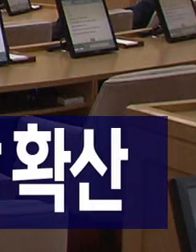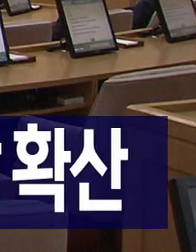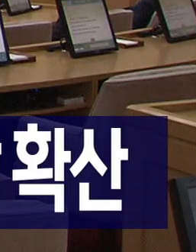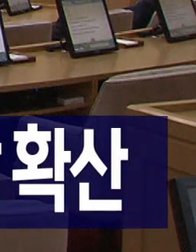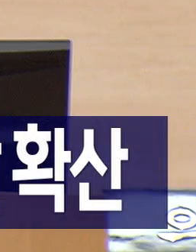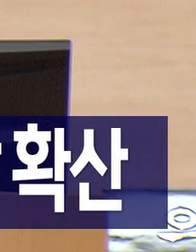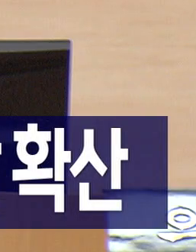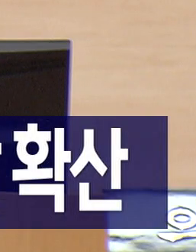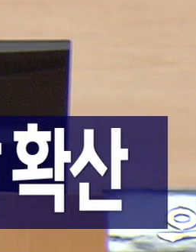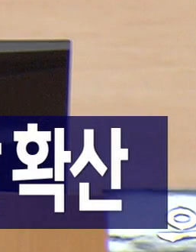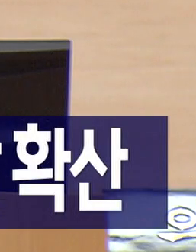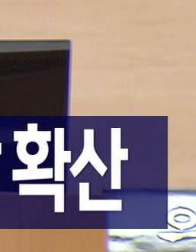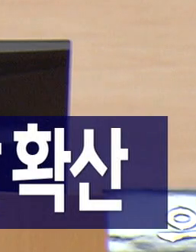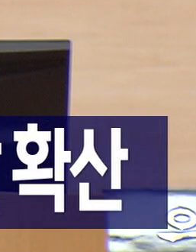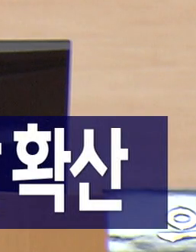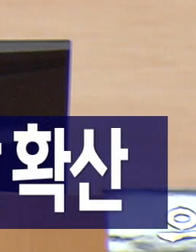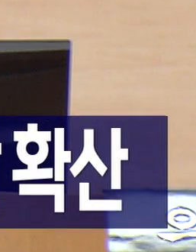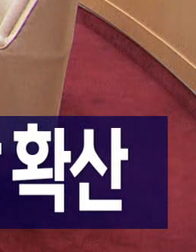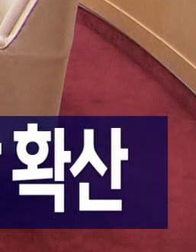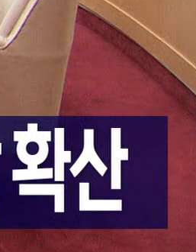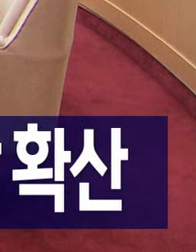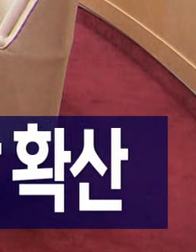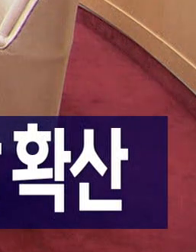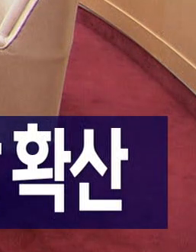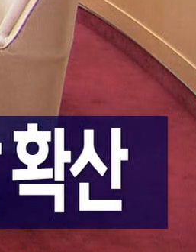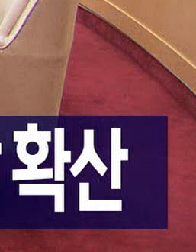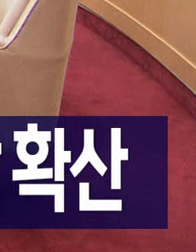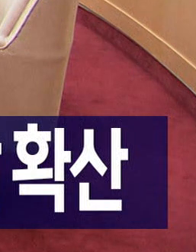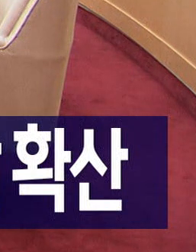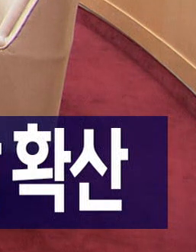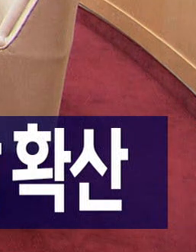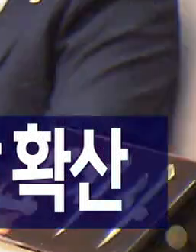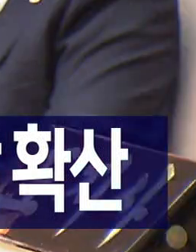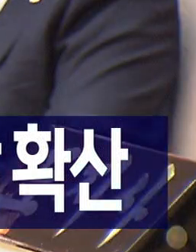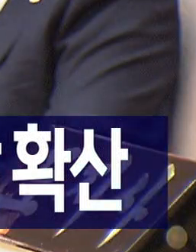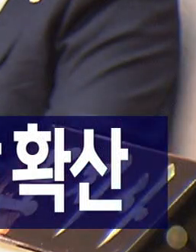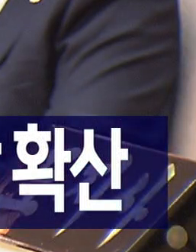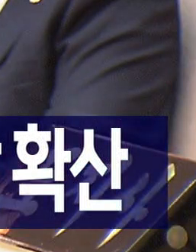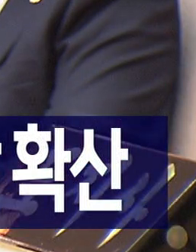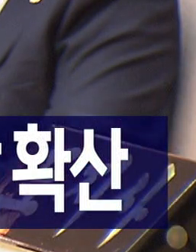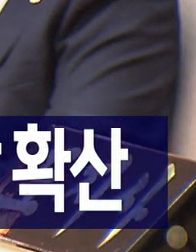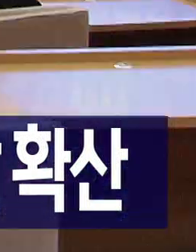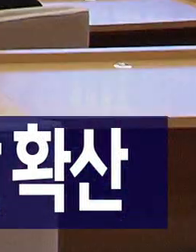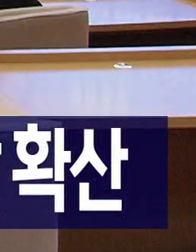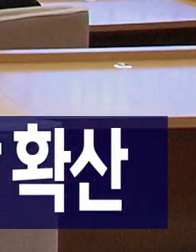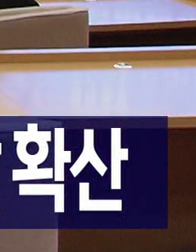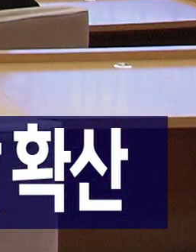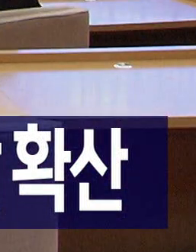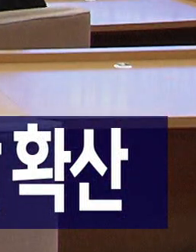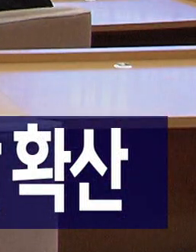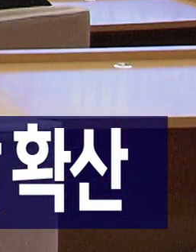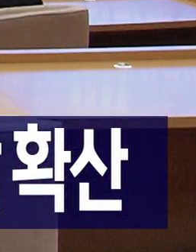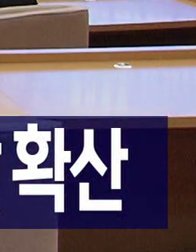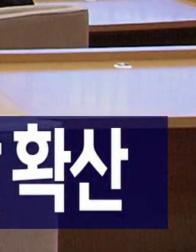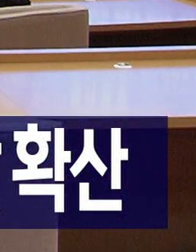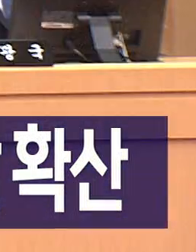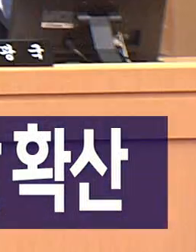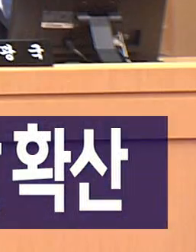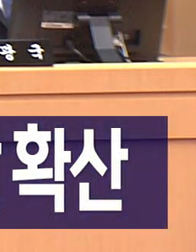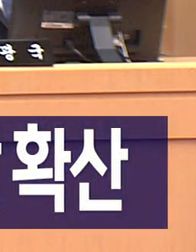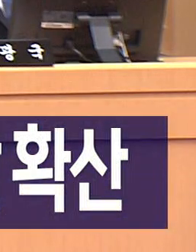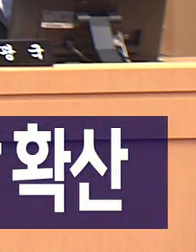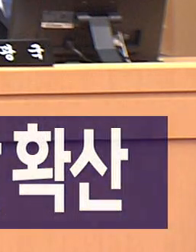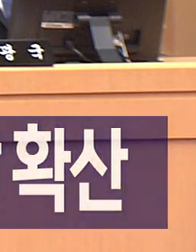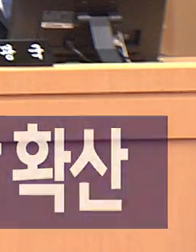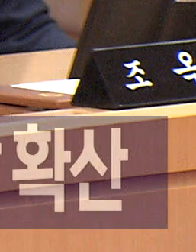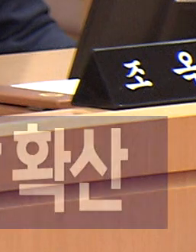도의회 의장단 선거를 앞두고 민주당 내에서 당내 경선 제안이 나와 논란이 커지고 있습니다. 의장단 선거가